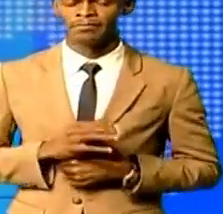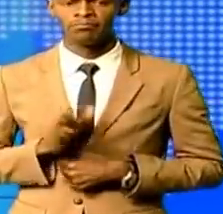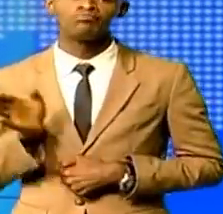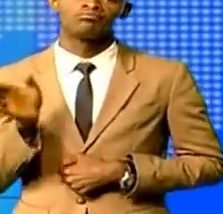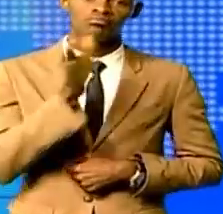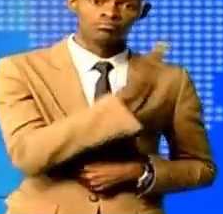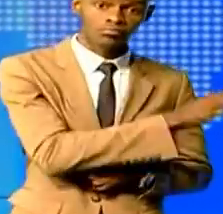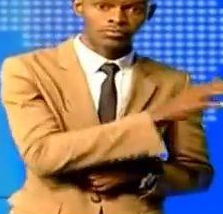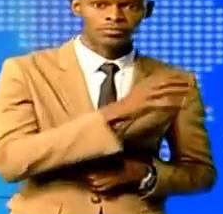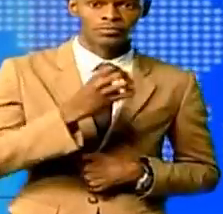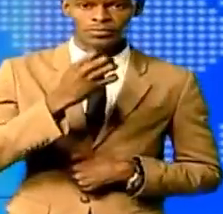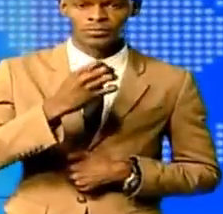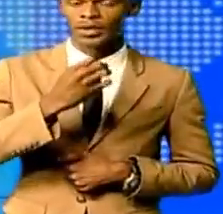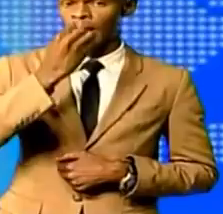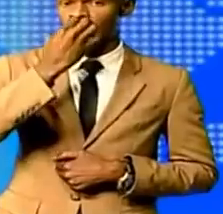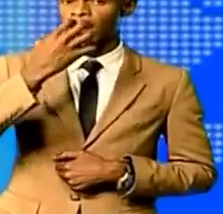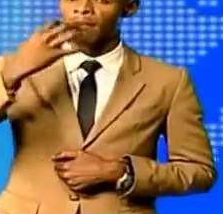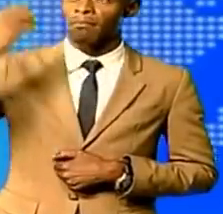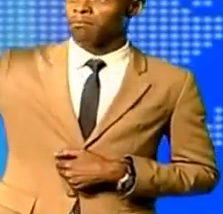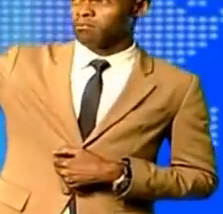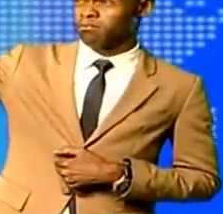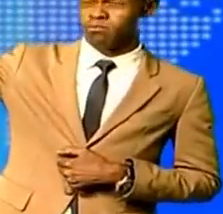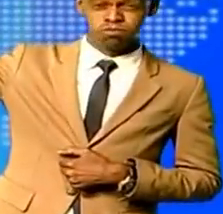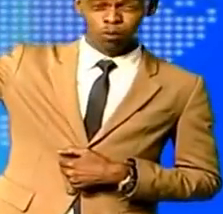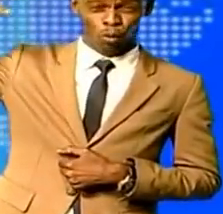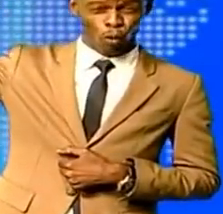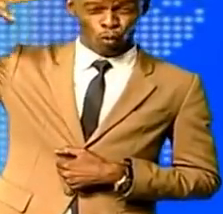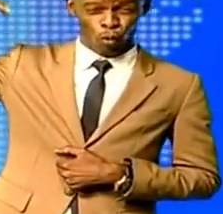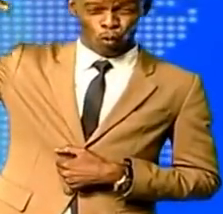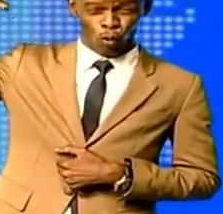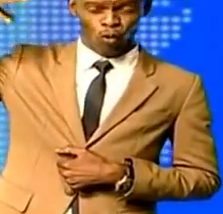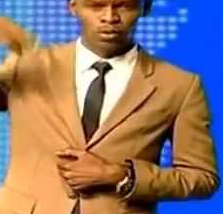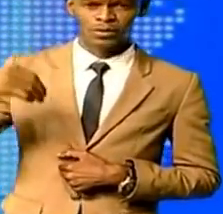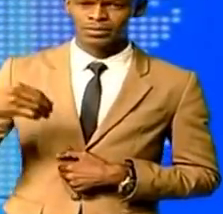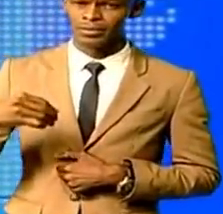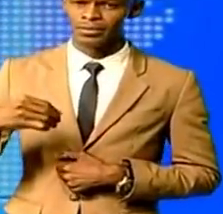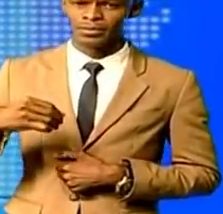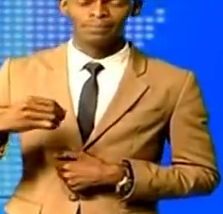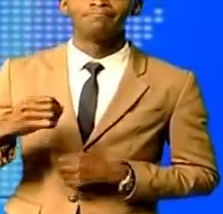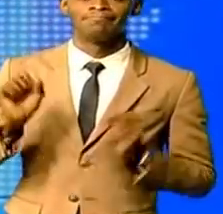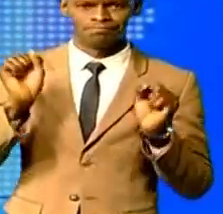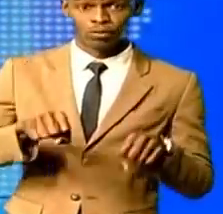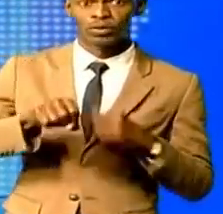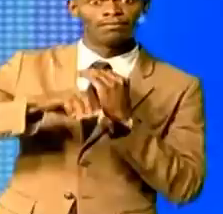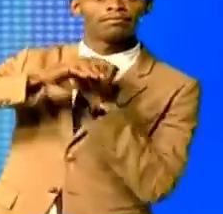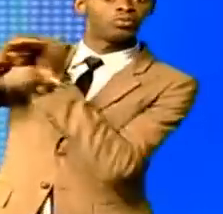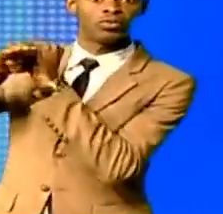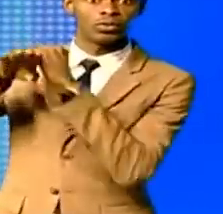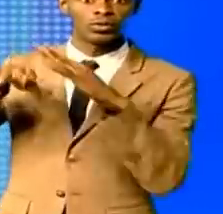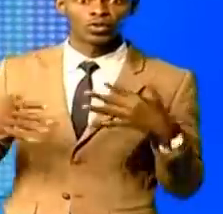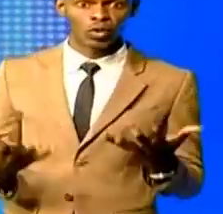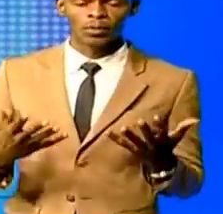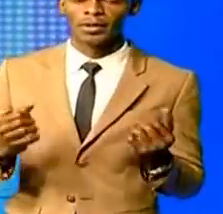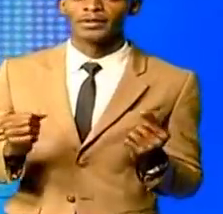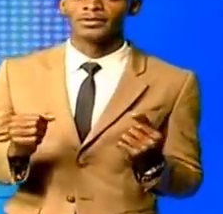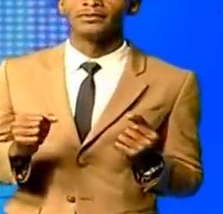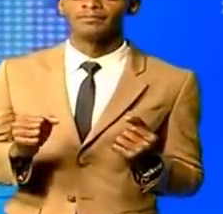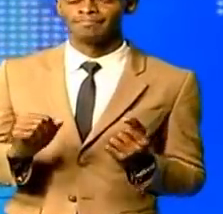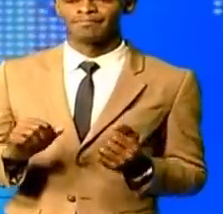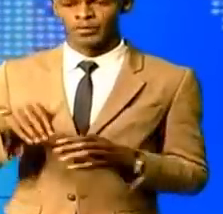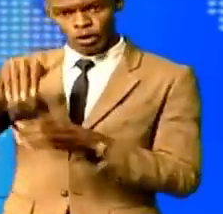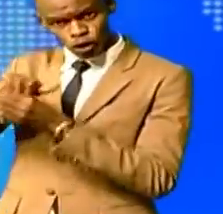Congo, à travers le ministère de l'Environnement, a lancé l'opération plantation d'arbres à travers toute l'étendue du